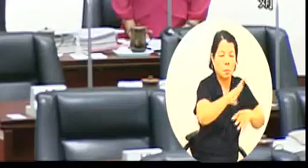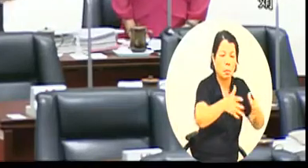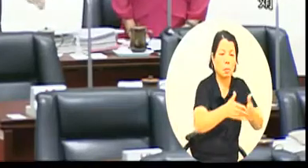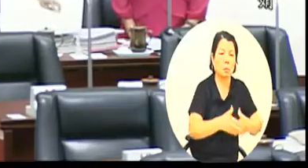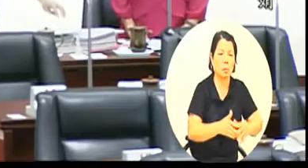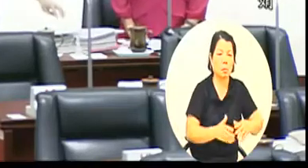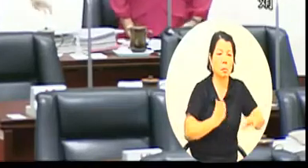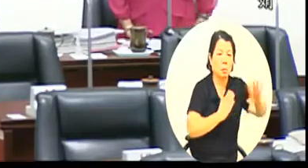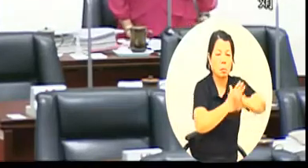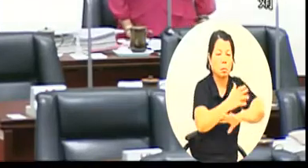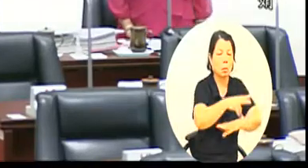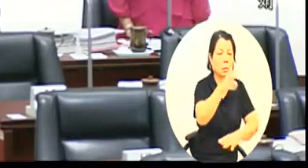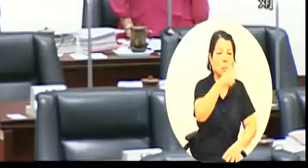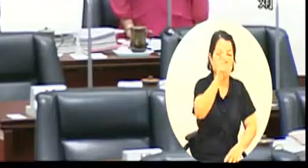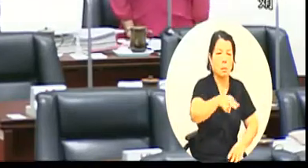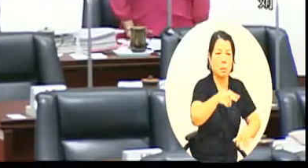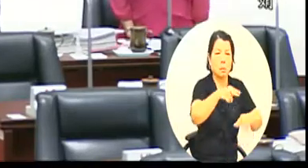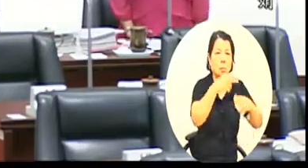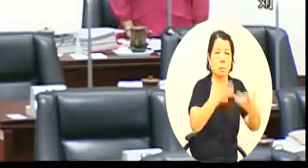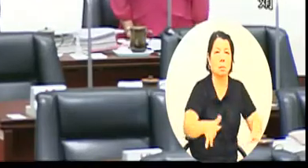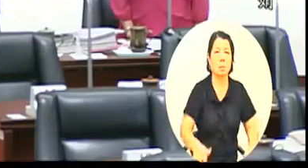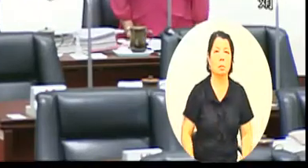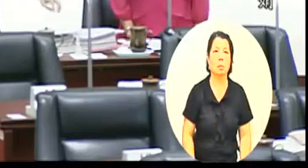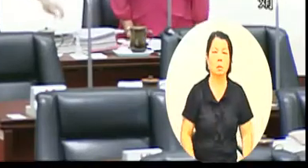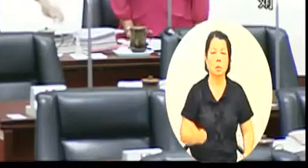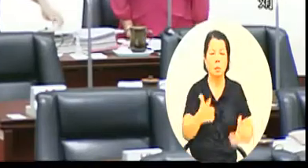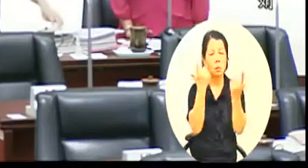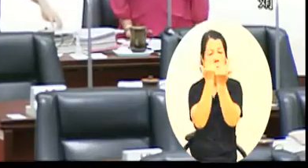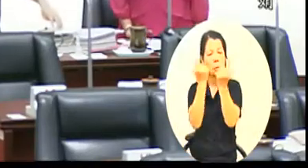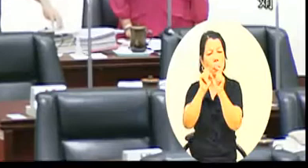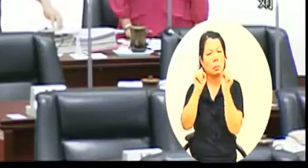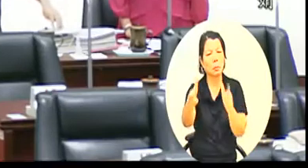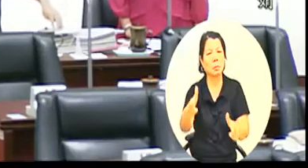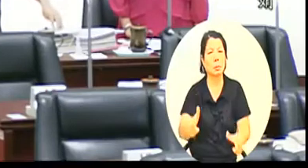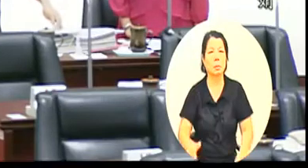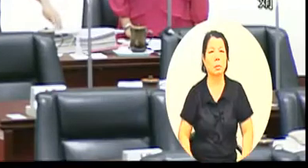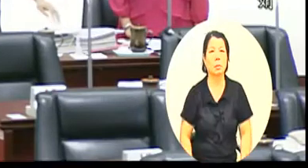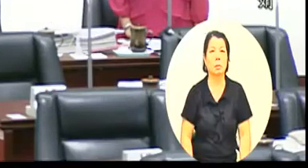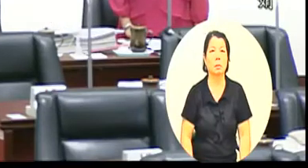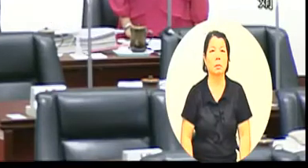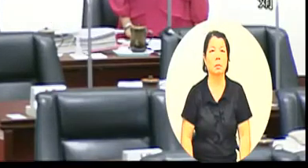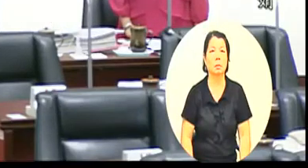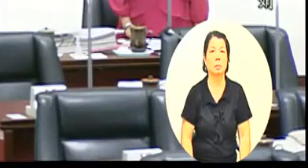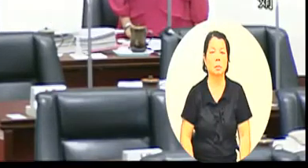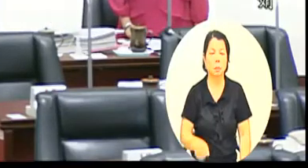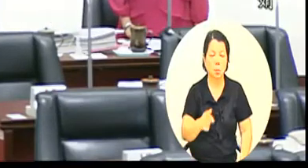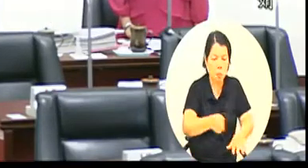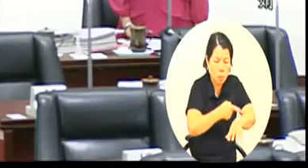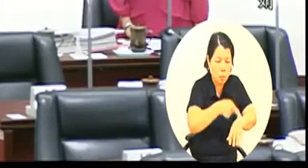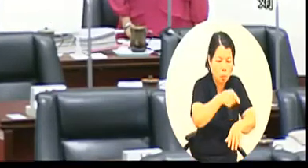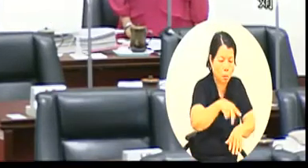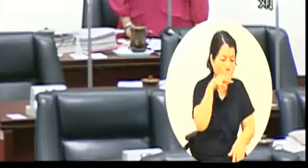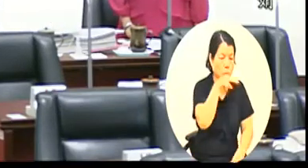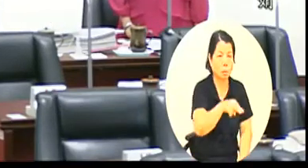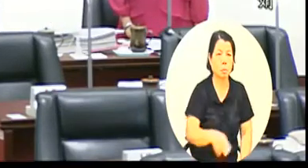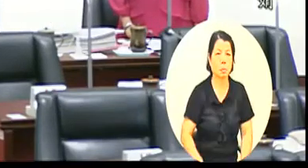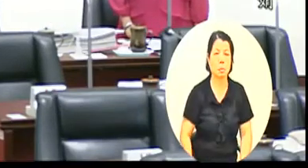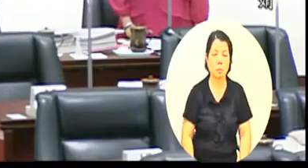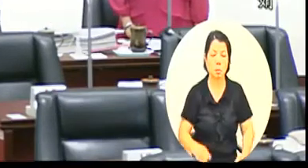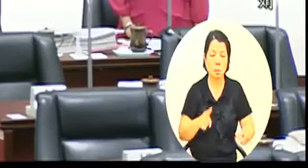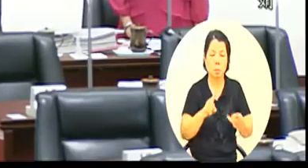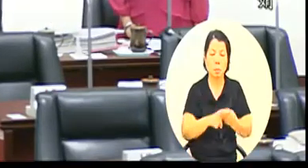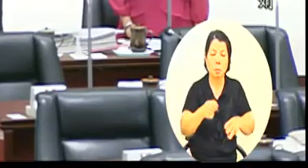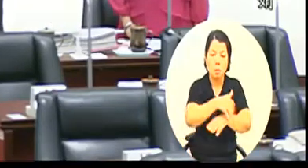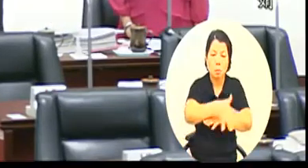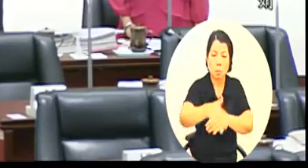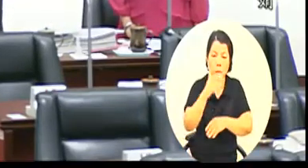2000栋，这个就是最跟台北最不一样的地方。 由这个出发点啊，诸位